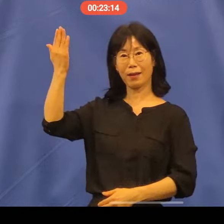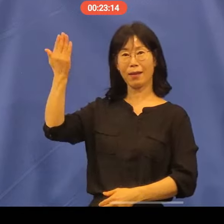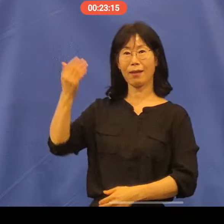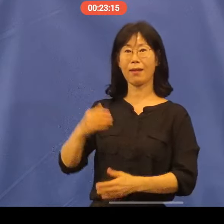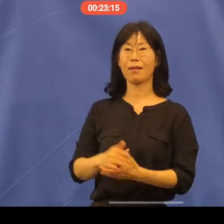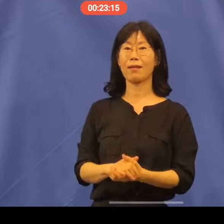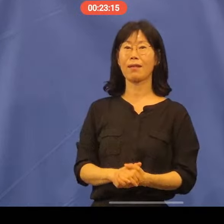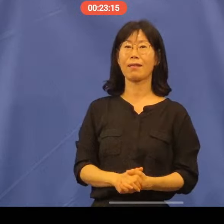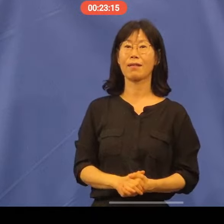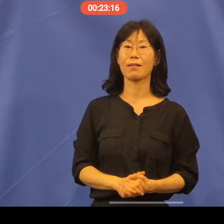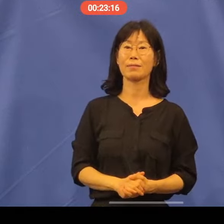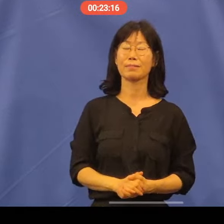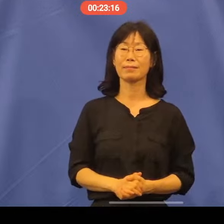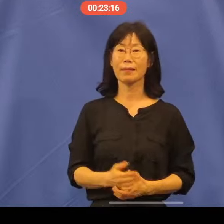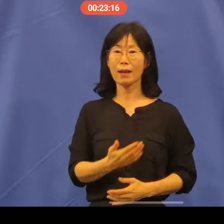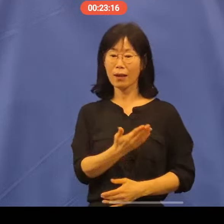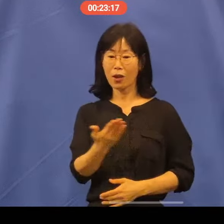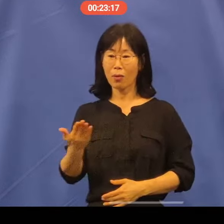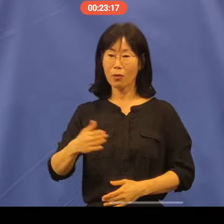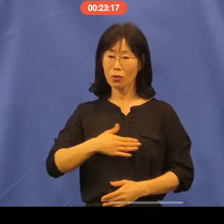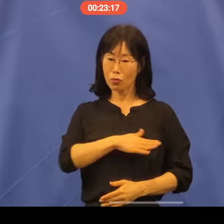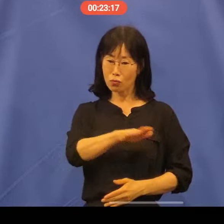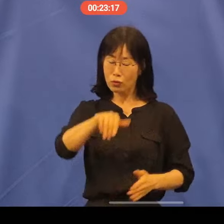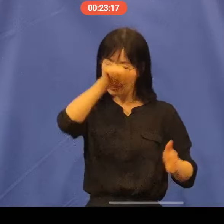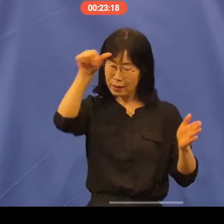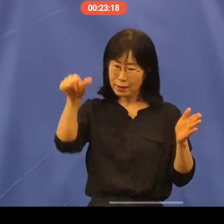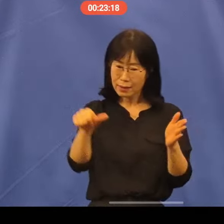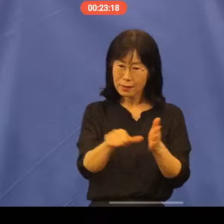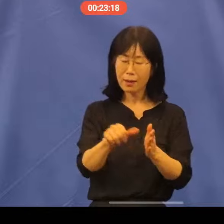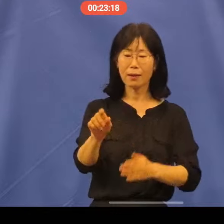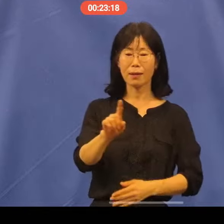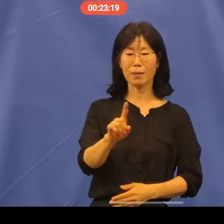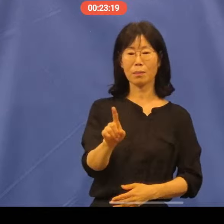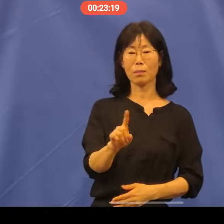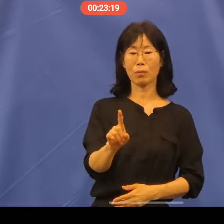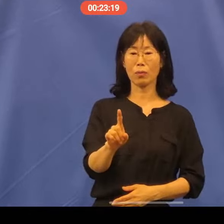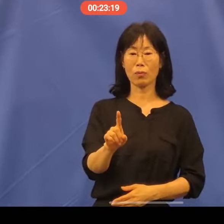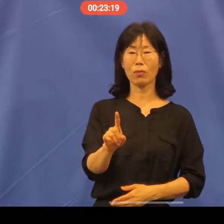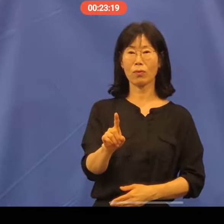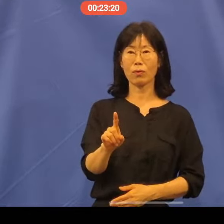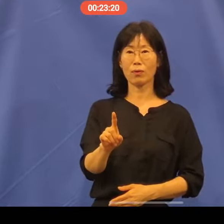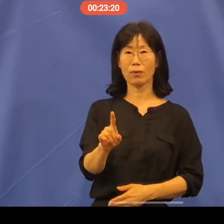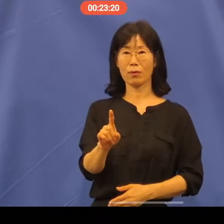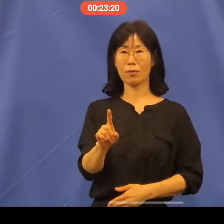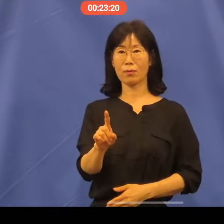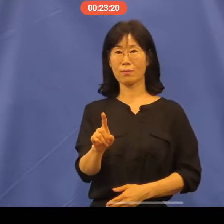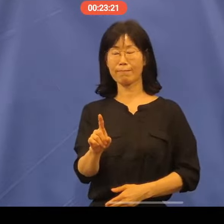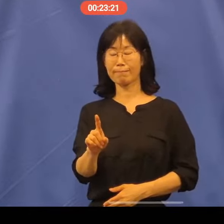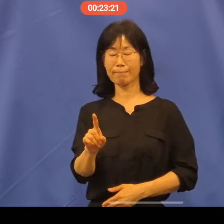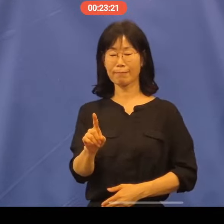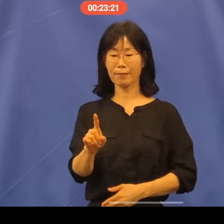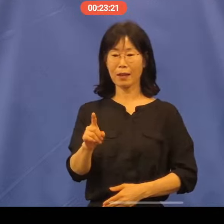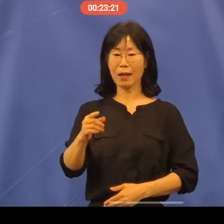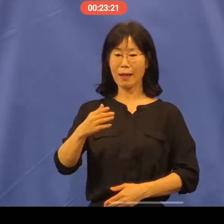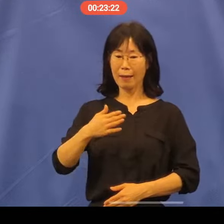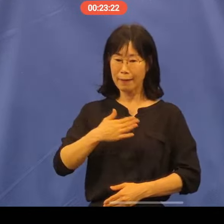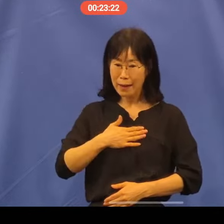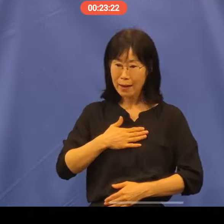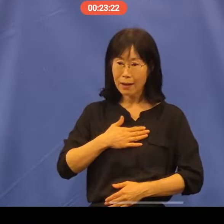거예요. 그러니까 여러분, 우리의 삶이 어떻게 하면 우리를 하나님의